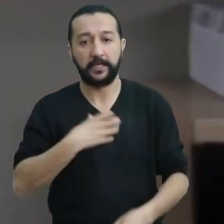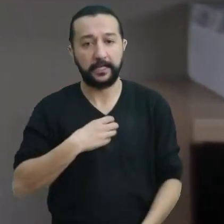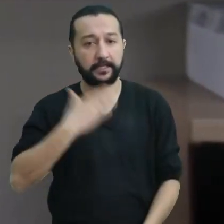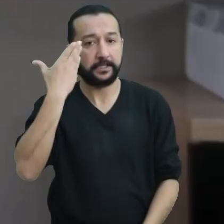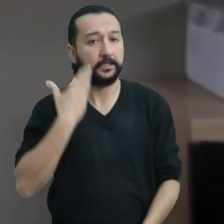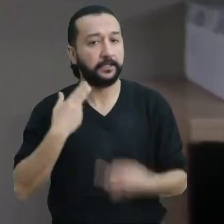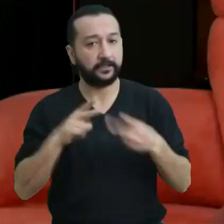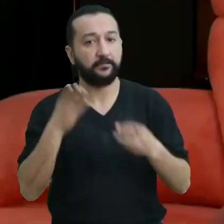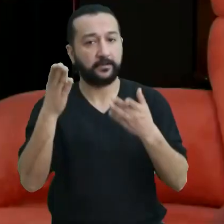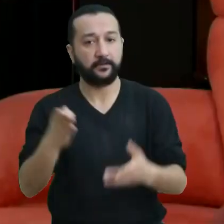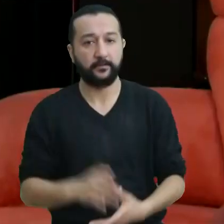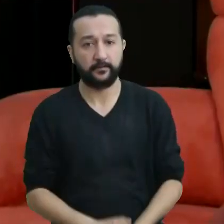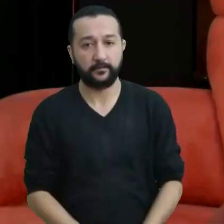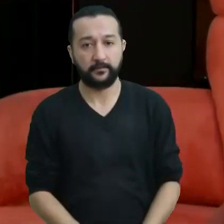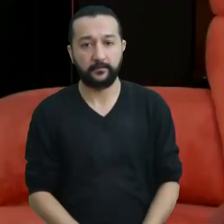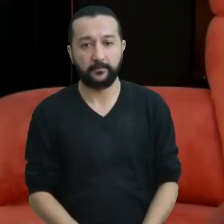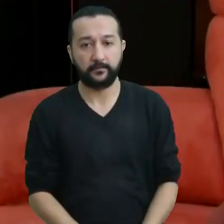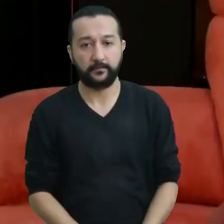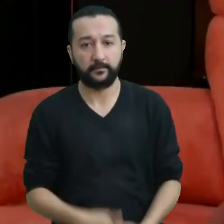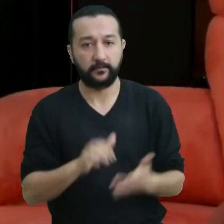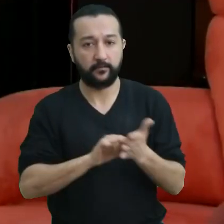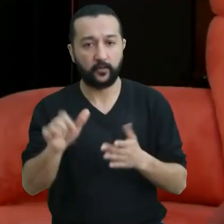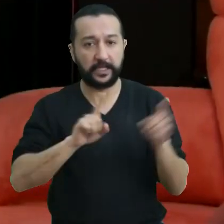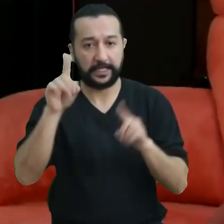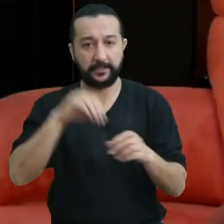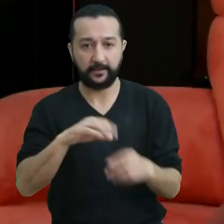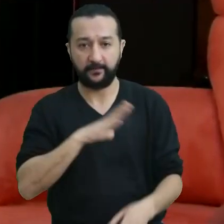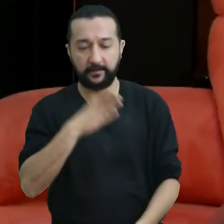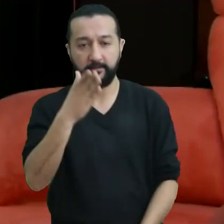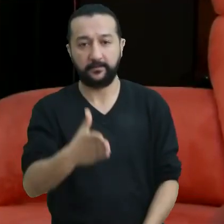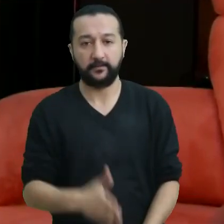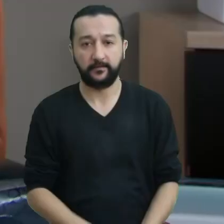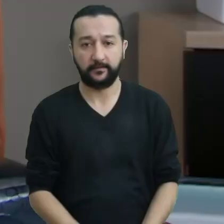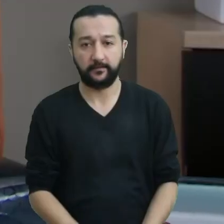kendileri de izleyebilirdi. Tüm bölüm internette var.